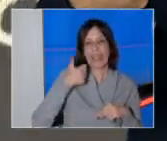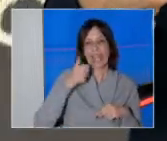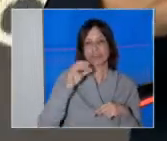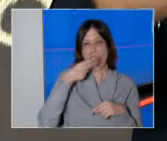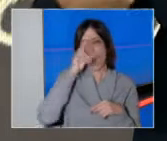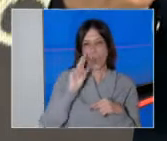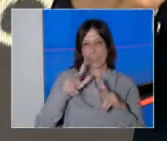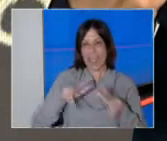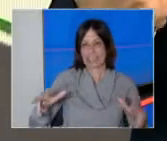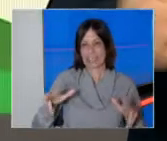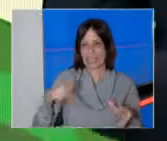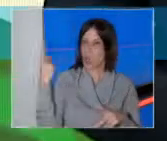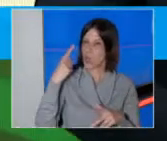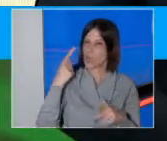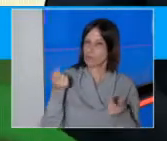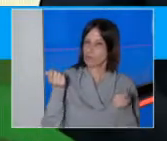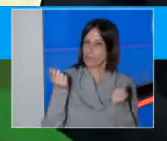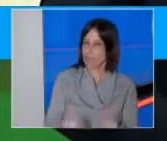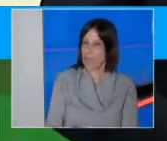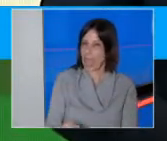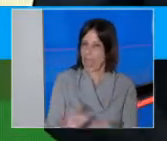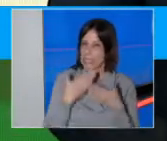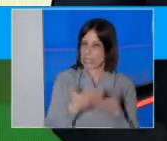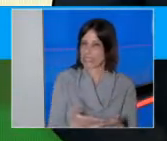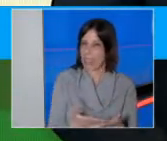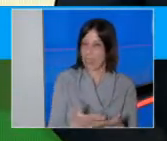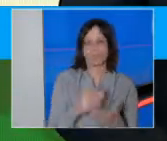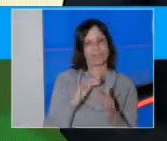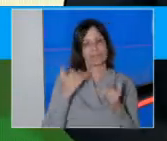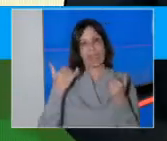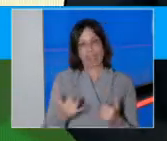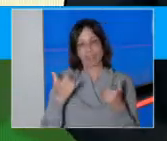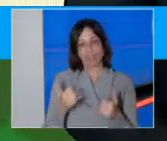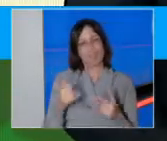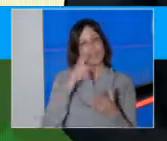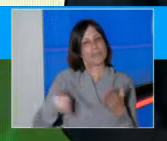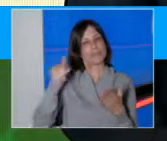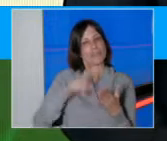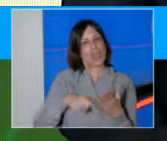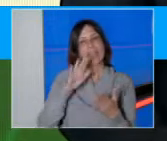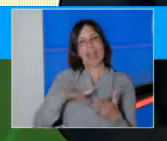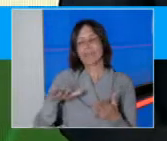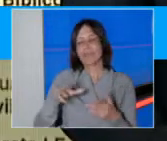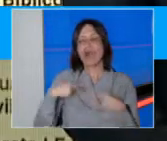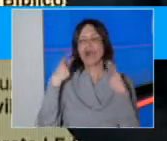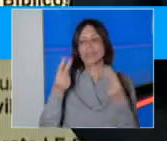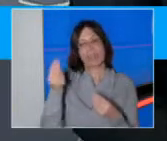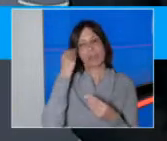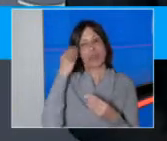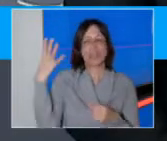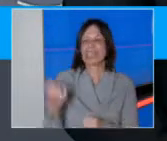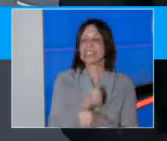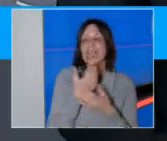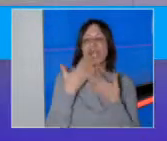שבשביתה כנראה שעזר, לא? כרגע בוטל. נכון לרגע זה, הילדים חוזרים ללמוד, הישג ענק של הנהגת